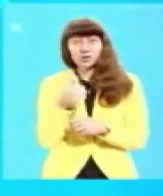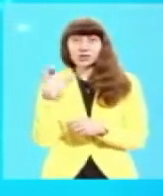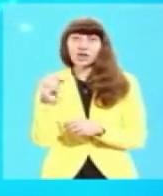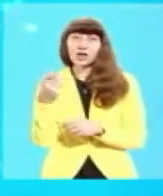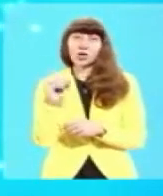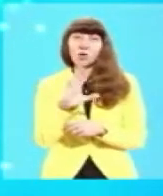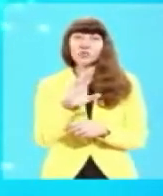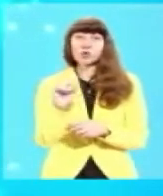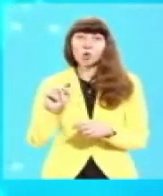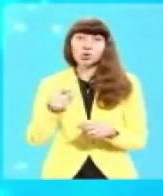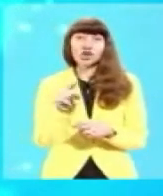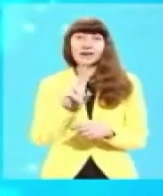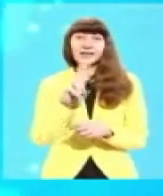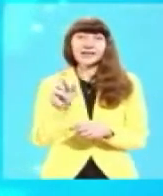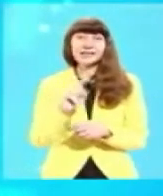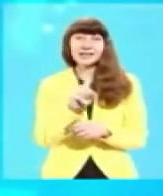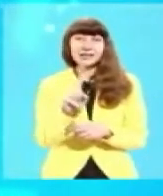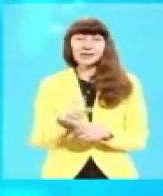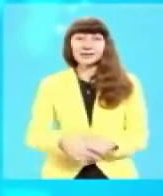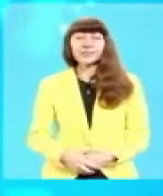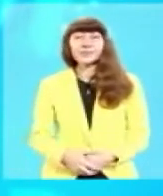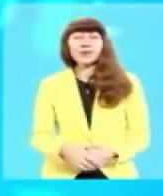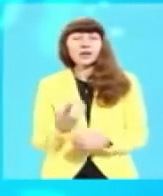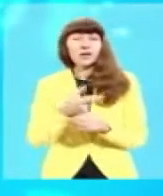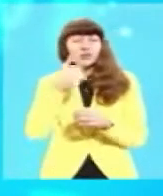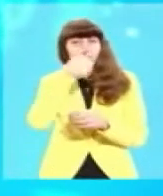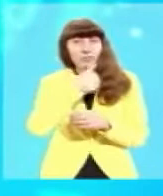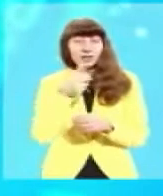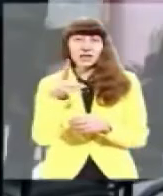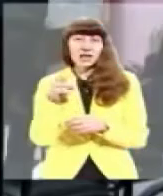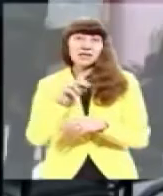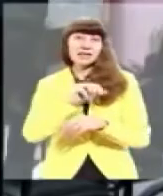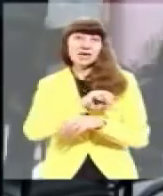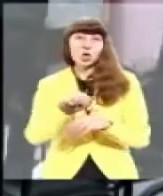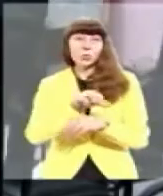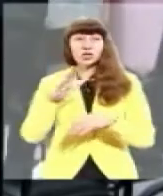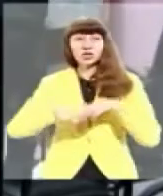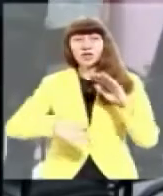порталында қабылданады. Биыл шетелдік тағылымдамаға 110 стипендия бөлін.